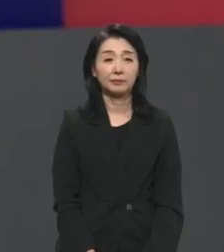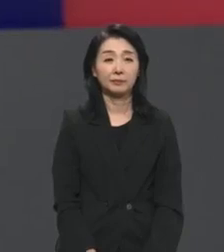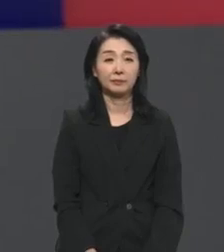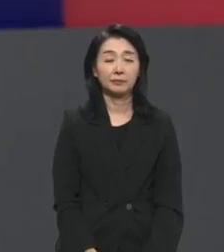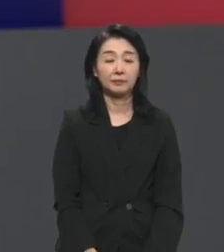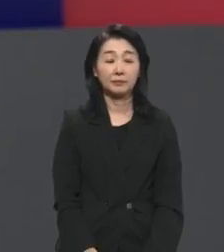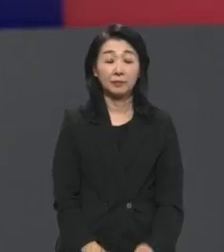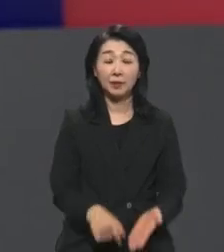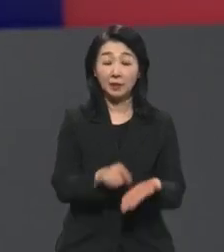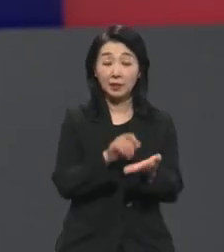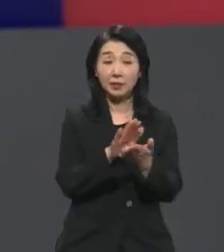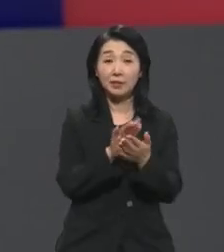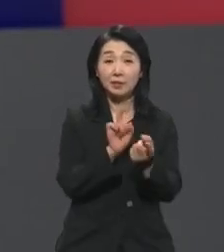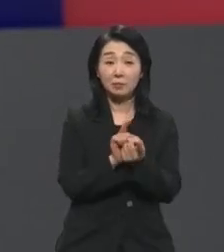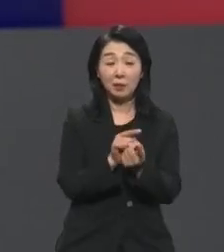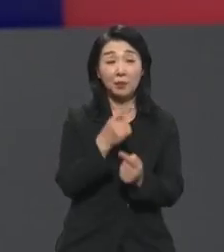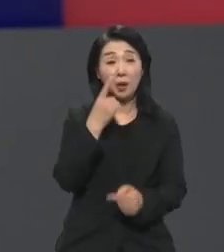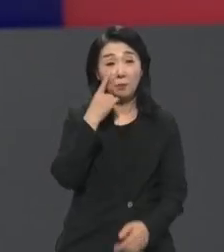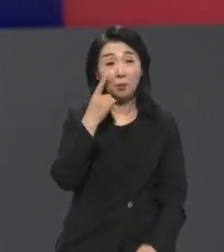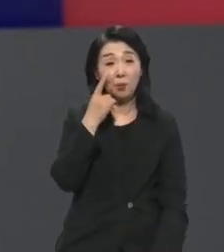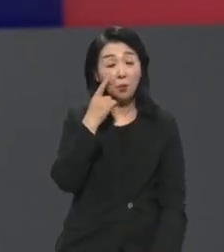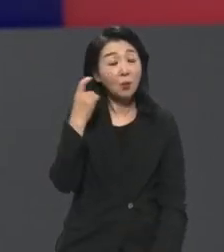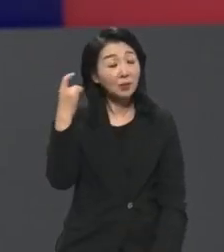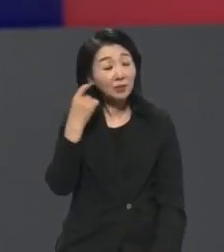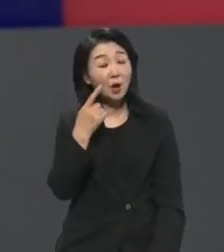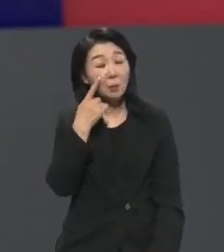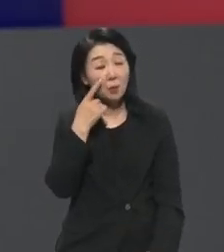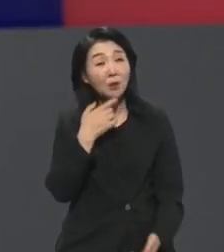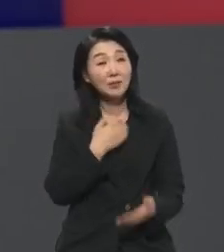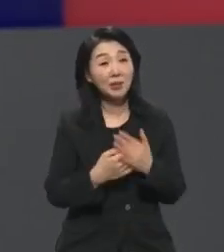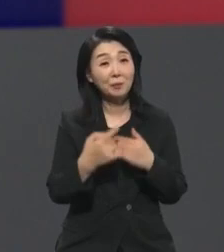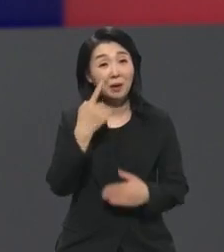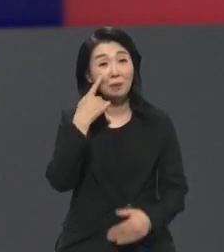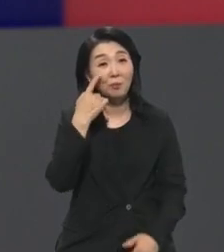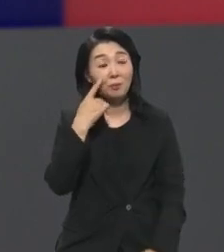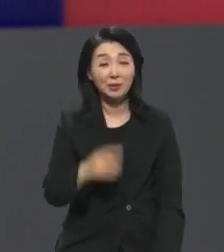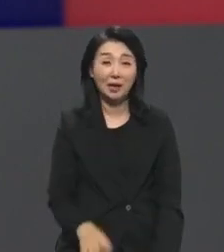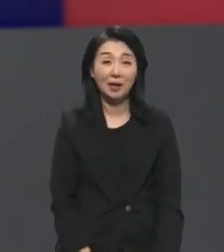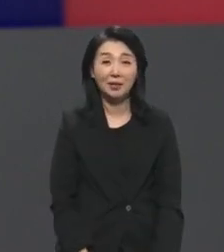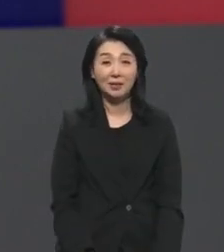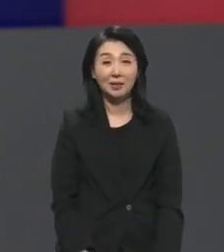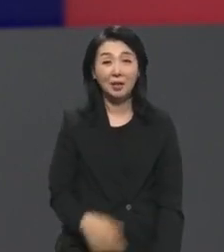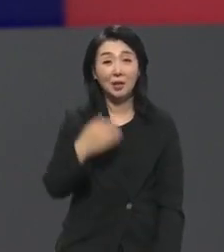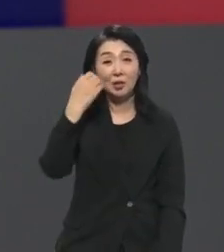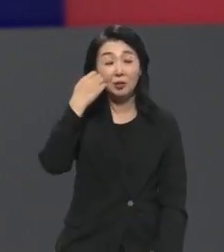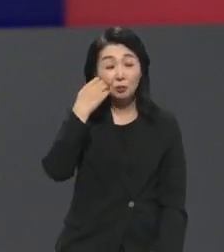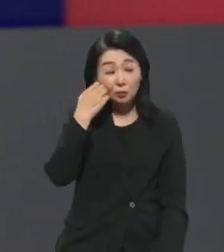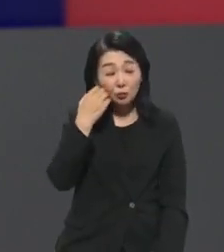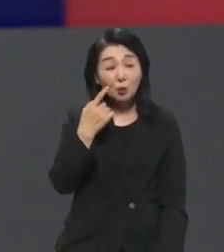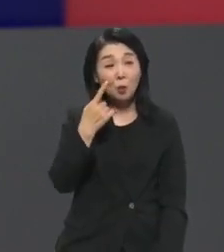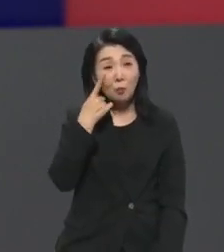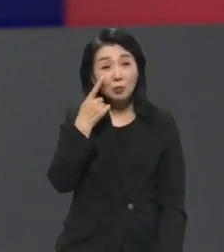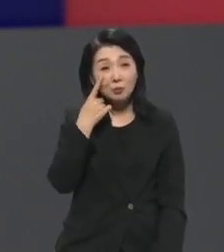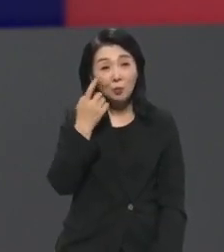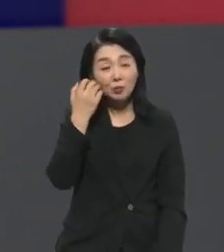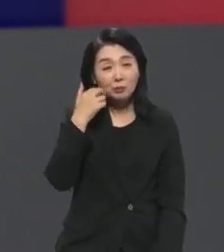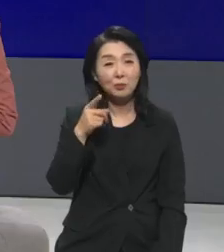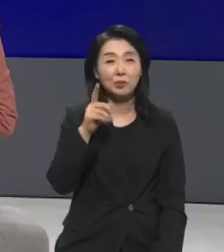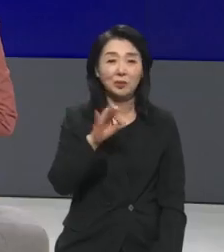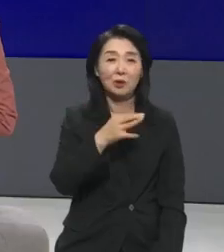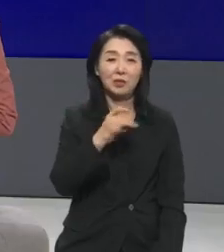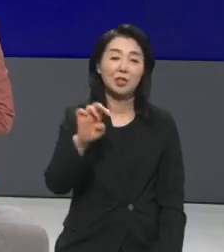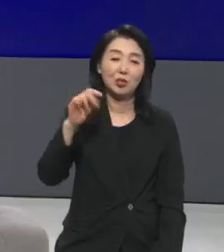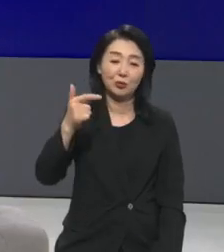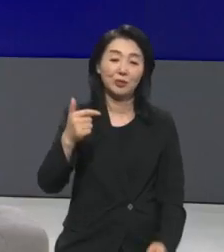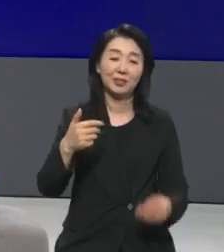네, 기자가 직접 만나보고 들어보고 체험도 해봅니다. 뉴스오의 간판 코너 보니보니 3대 보니 정희윤 기자와 함께